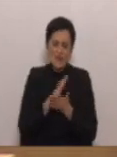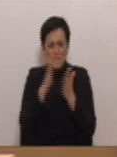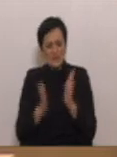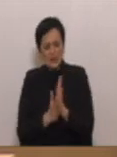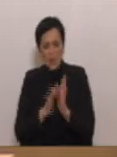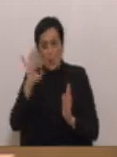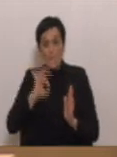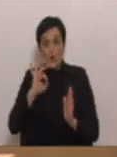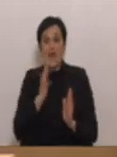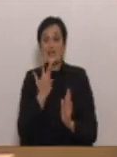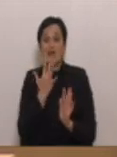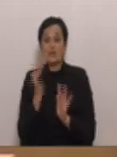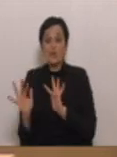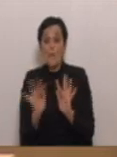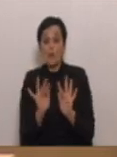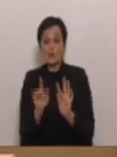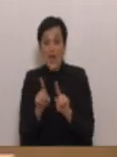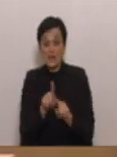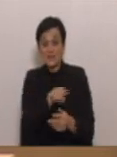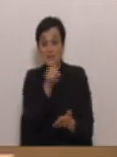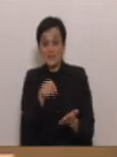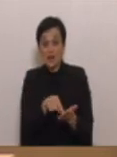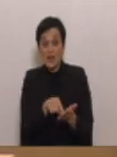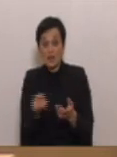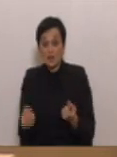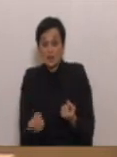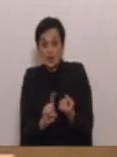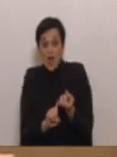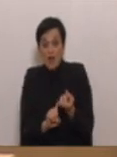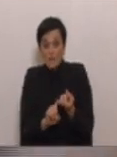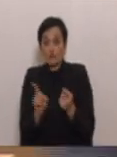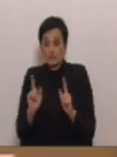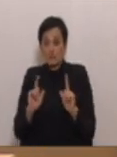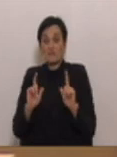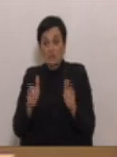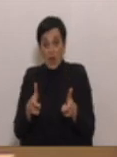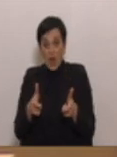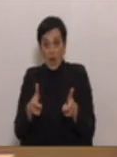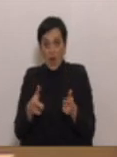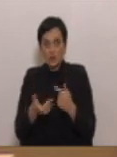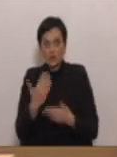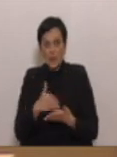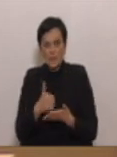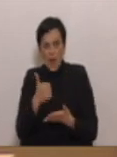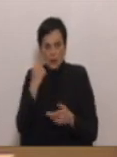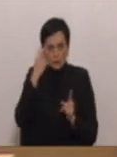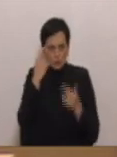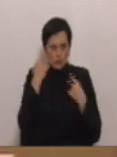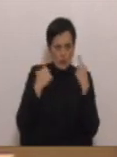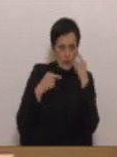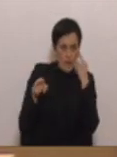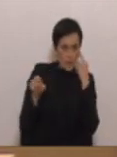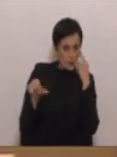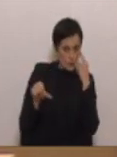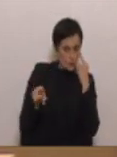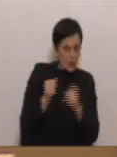taruci. Nac mozdrav, ba se takit heftan, takav șirebit. Rameșum, da, getan hmeba, șemte, argatuna, da, pikte, ragat, sudi, huar hteba. Rato